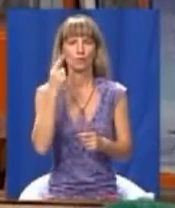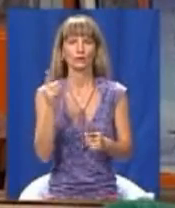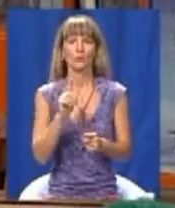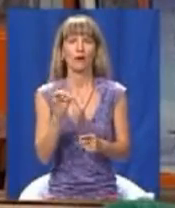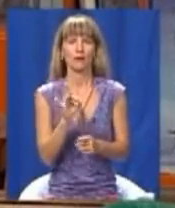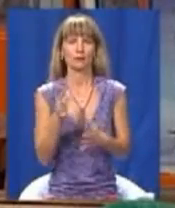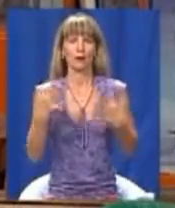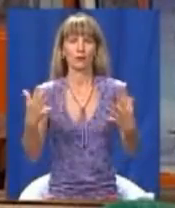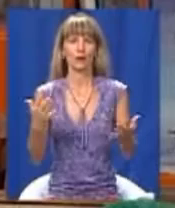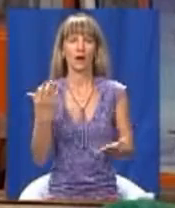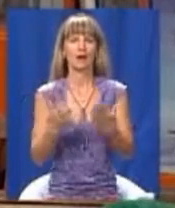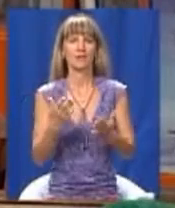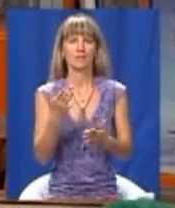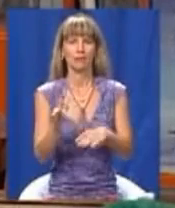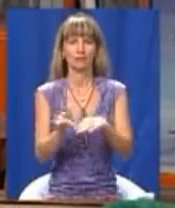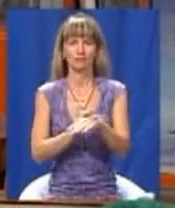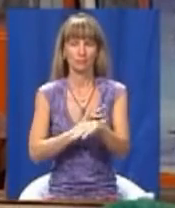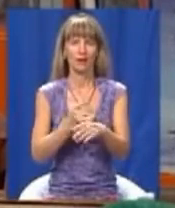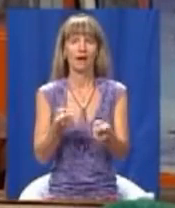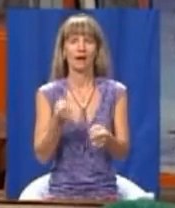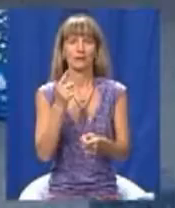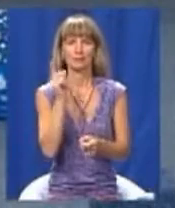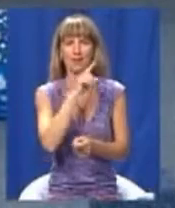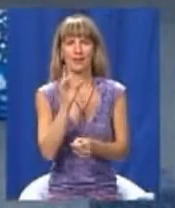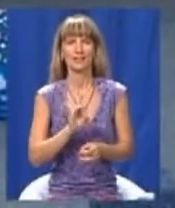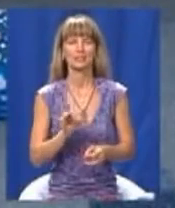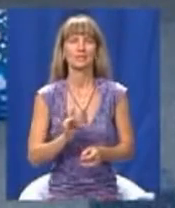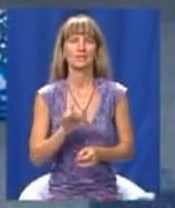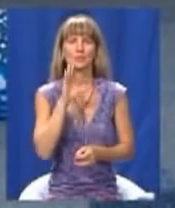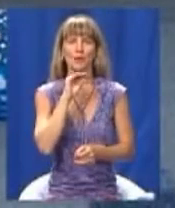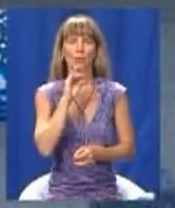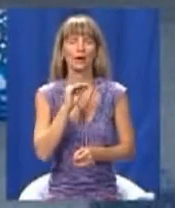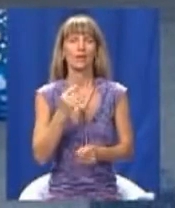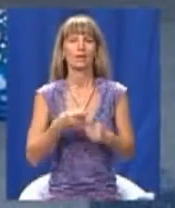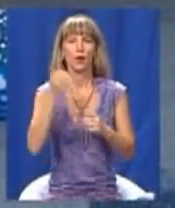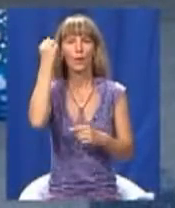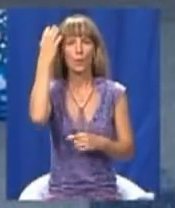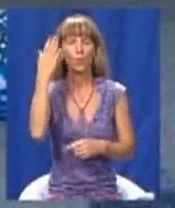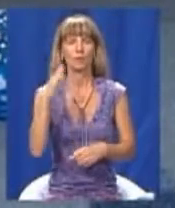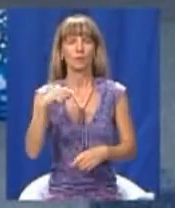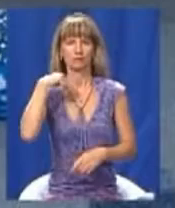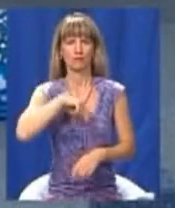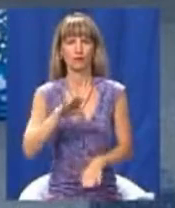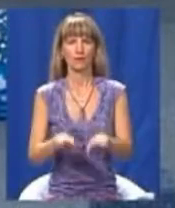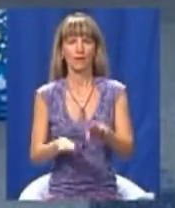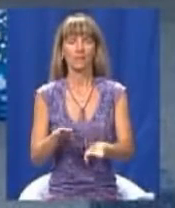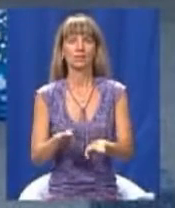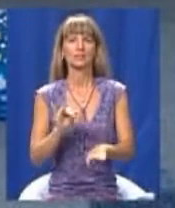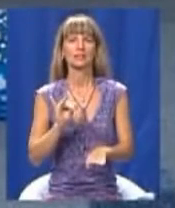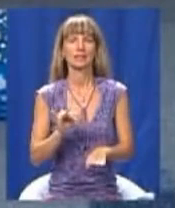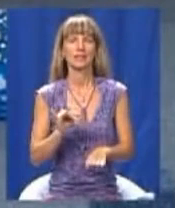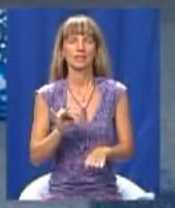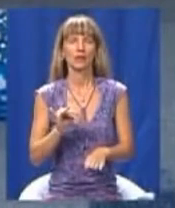який пес. А якщо його поголити, там буде зовсім-зовсім маленький. Однак, це досить розумна і врівноважена тварина. Також